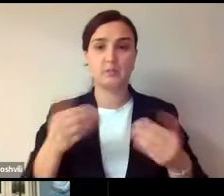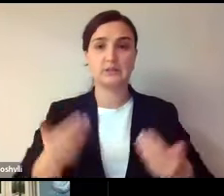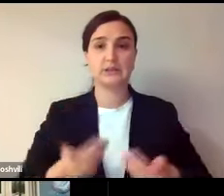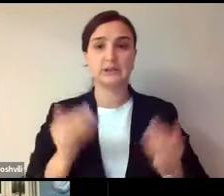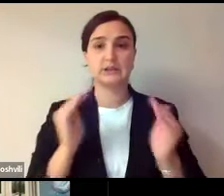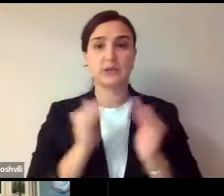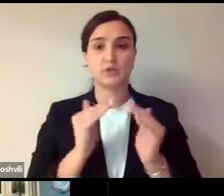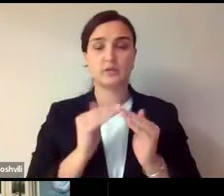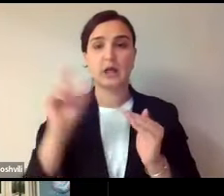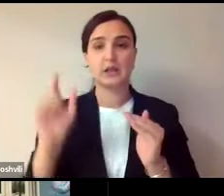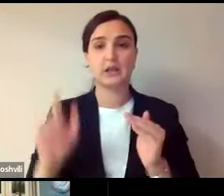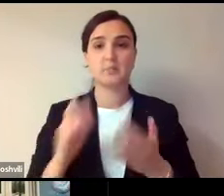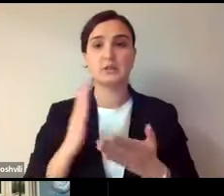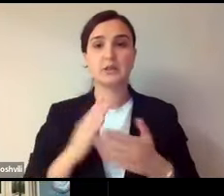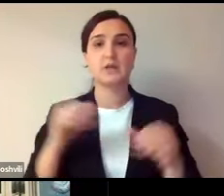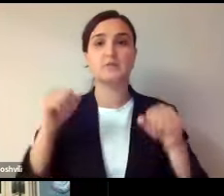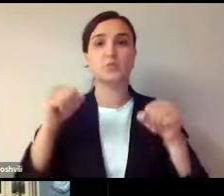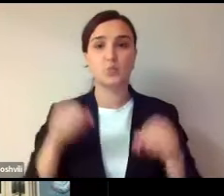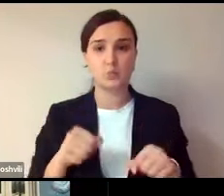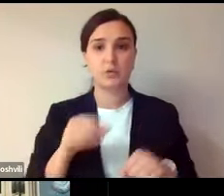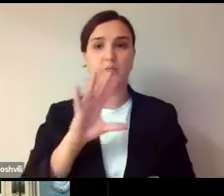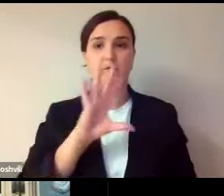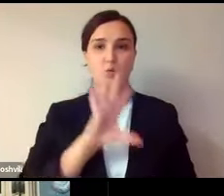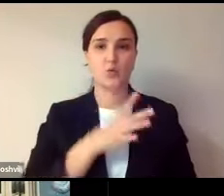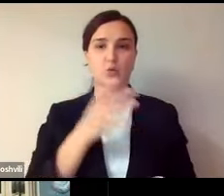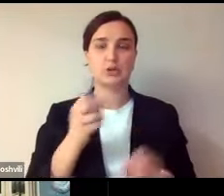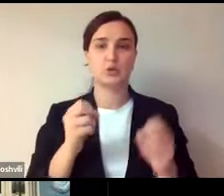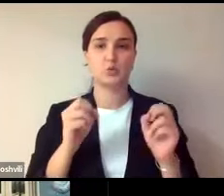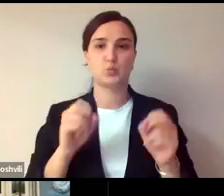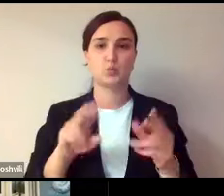ადამიანს აქვს უფლება ჰქონდეს უსაფრთხო,